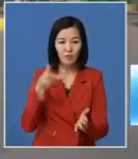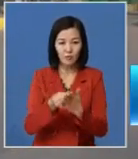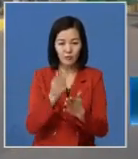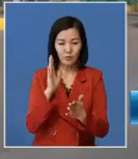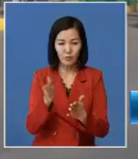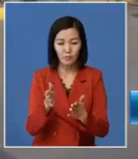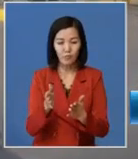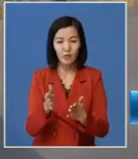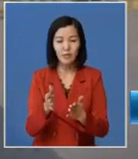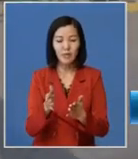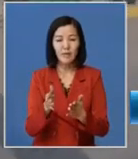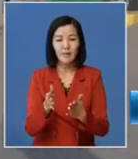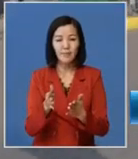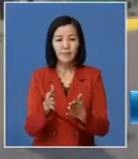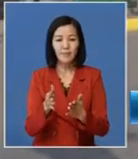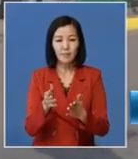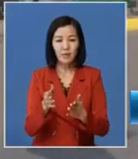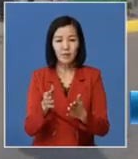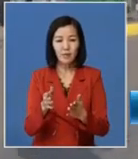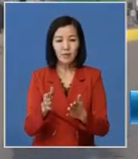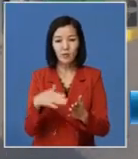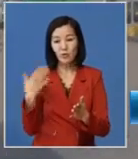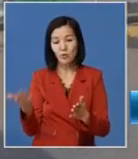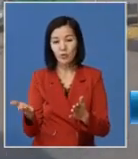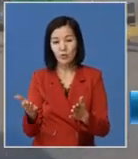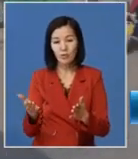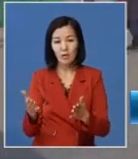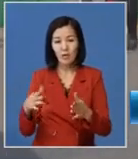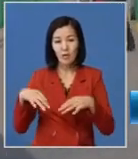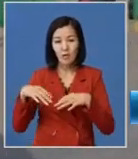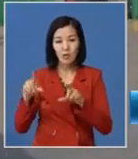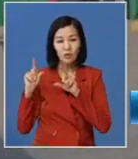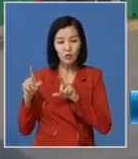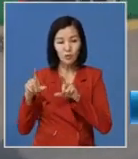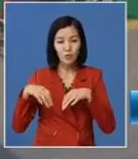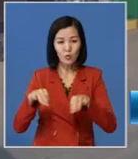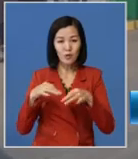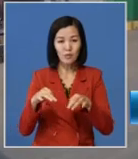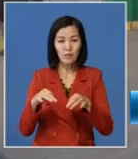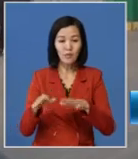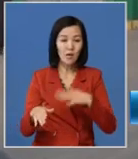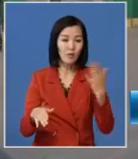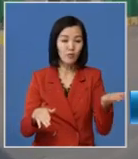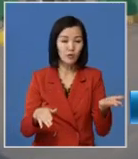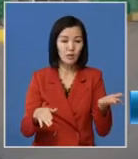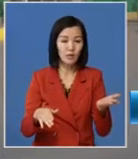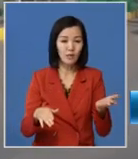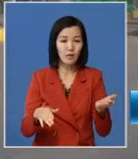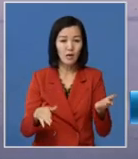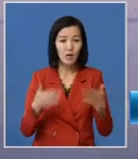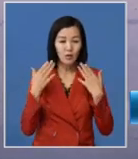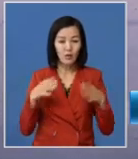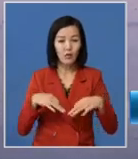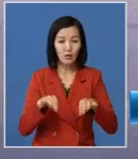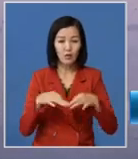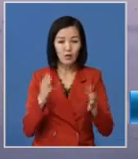боласыз. Және мұнда сол жағында жүк көліктеріне, және оң жағында жеңіл машиналарға арналған дәліз орнатылған.